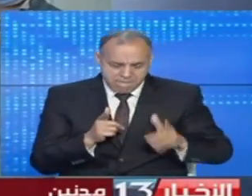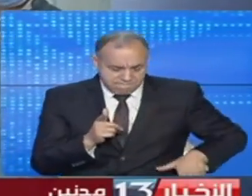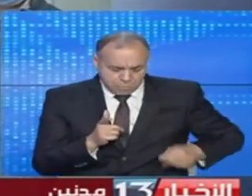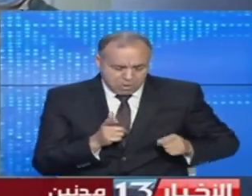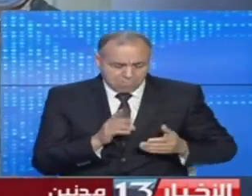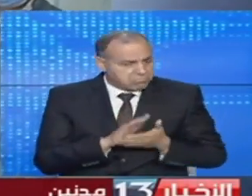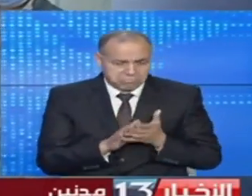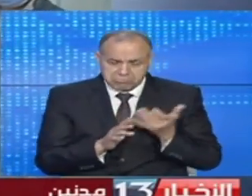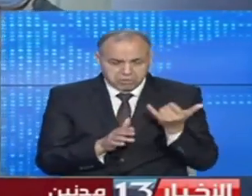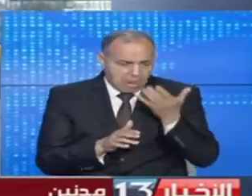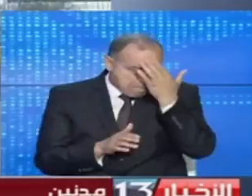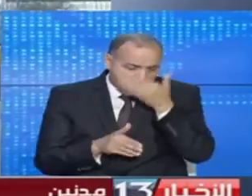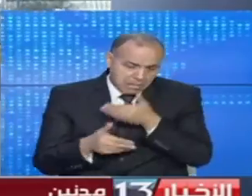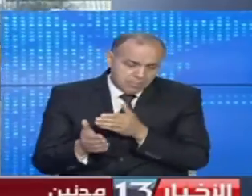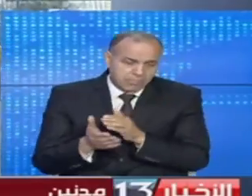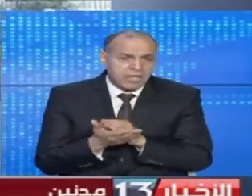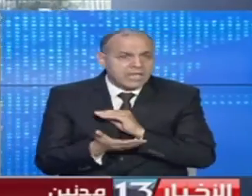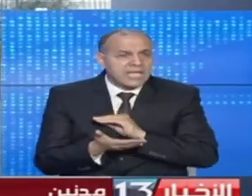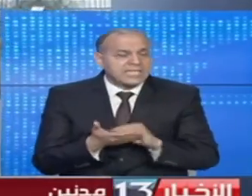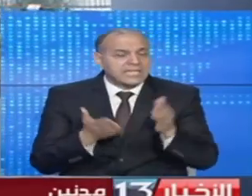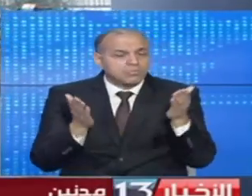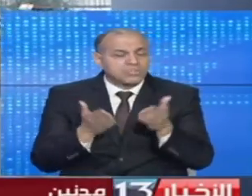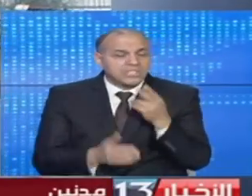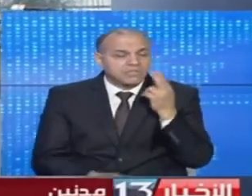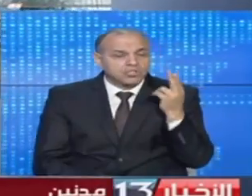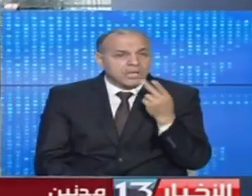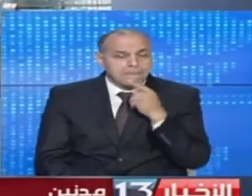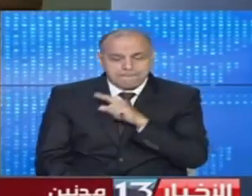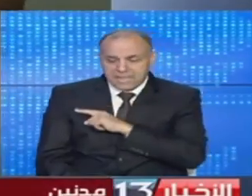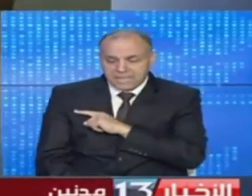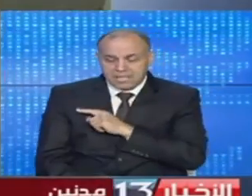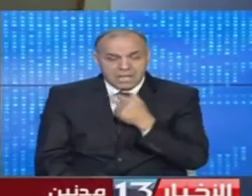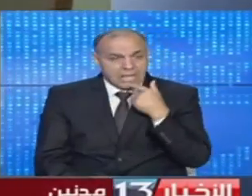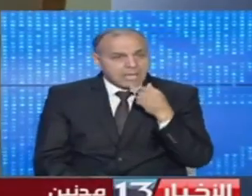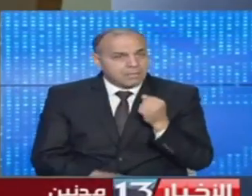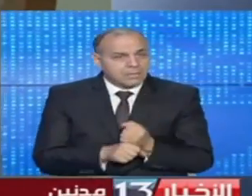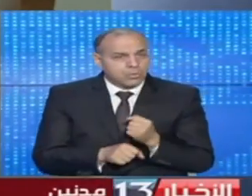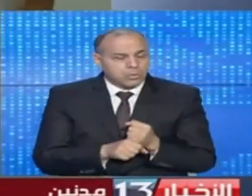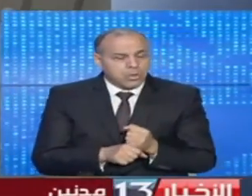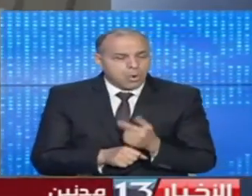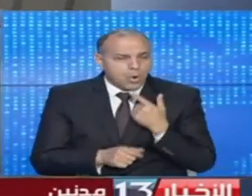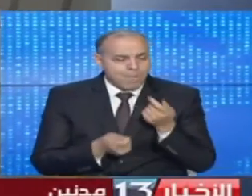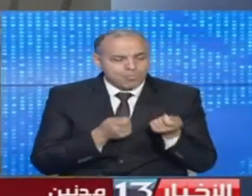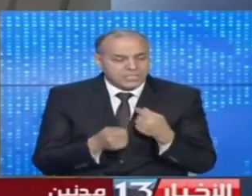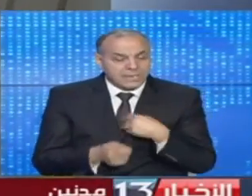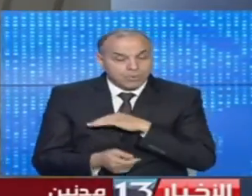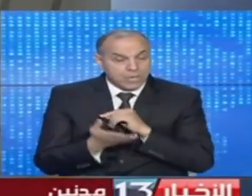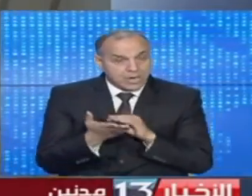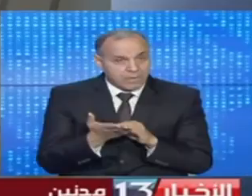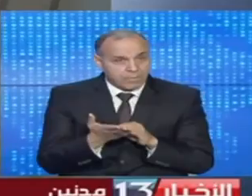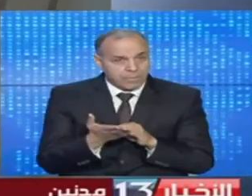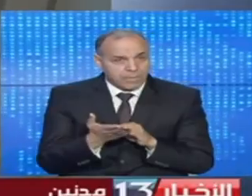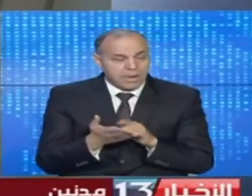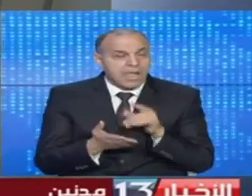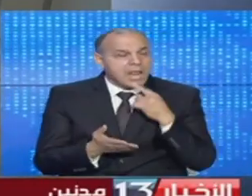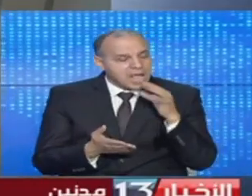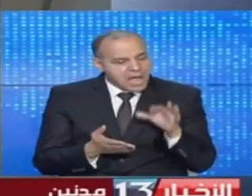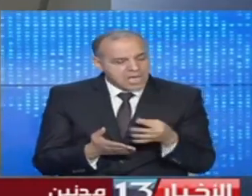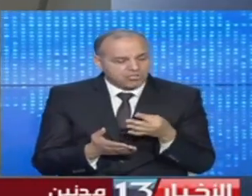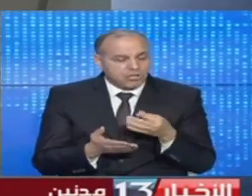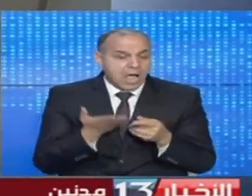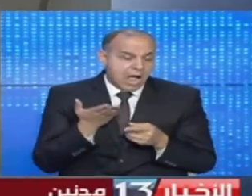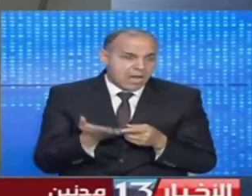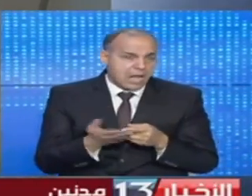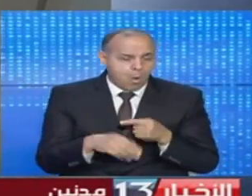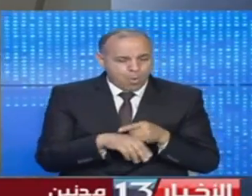فلوس اداره المستشفى الجامعي بمدينه تعملوا براي مديرها على ايجاد حل